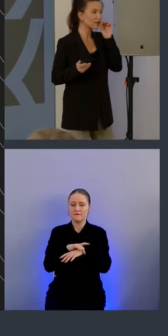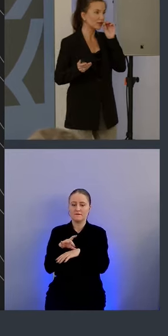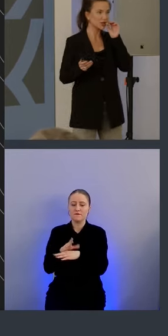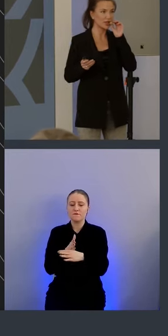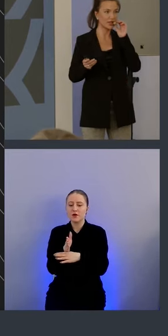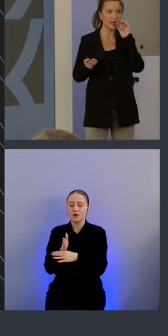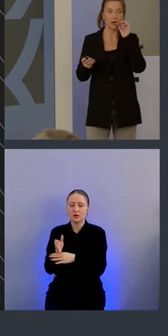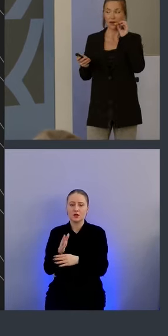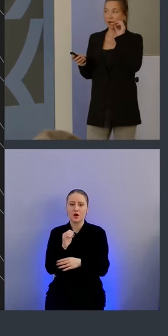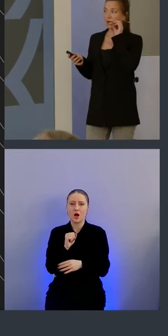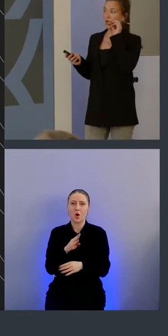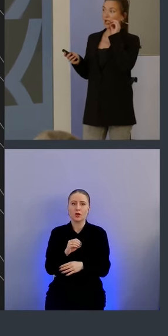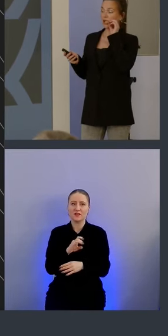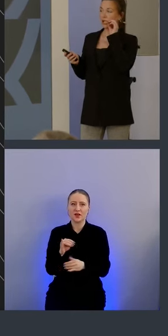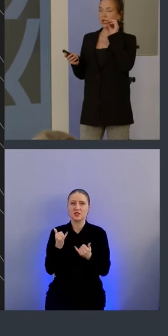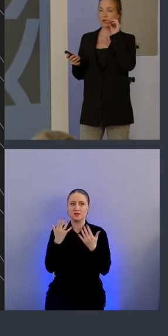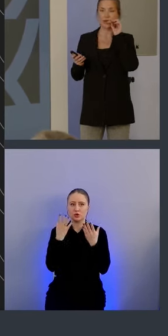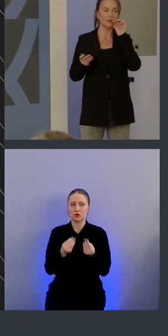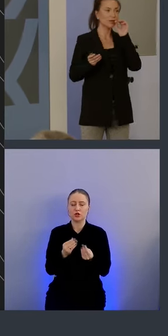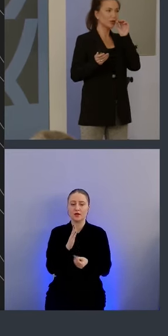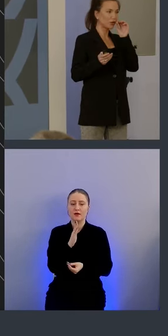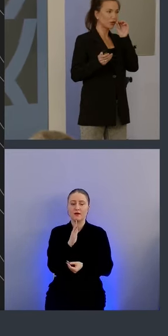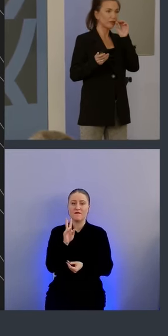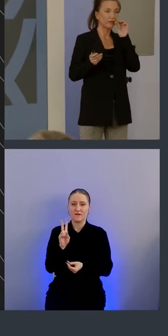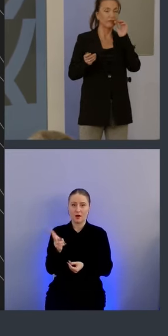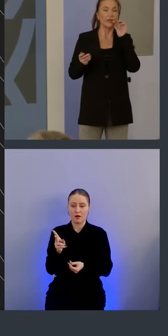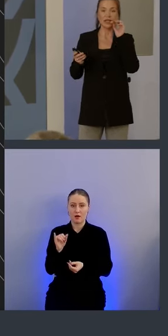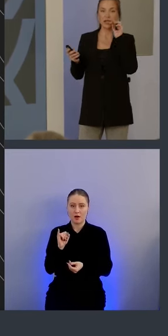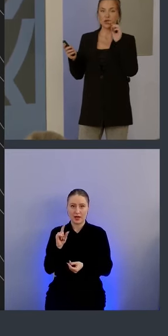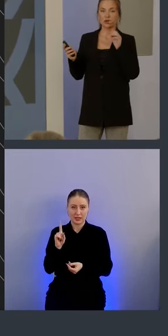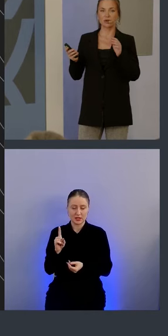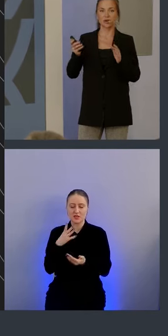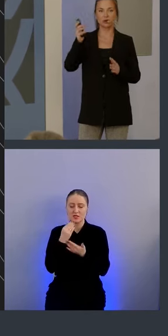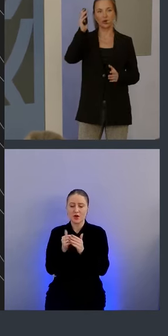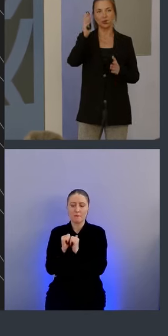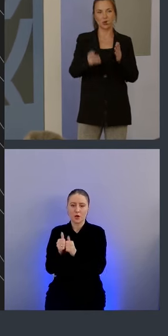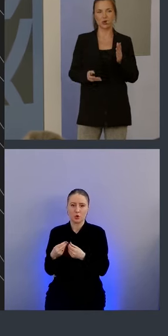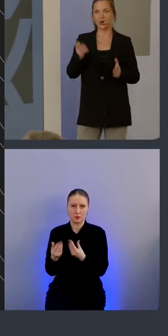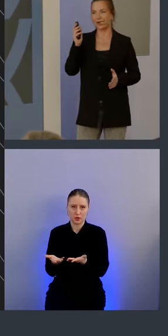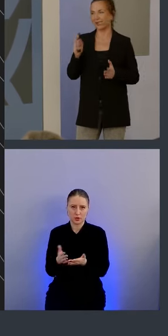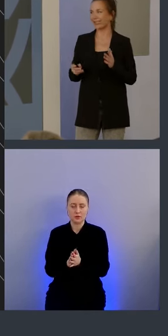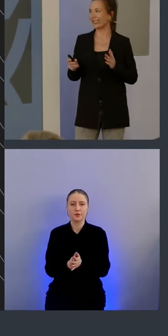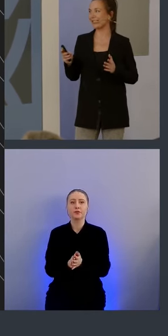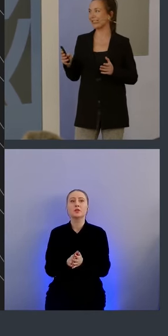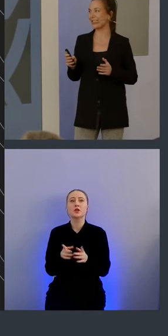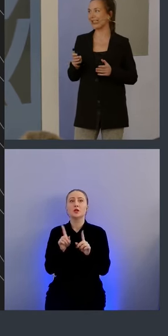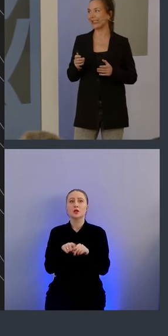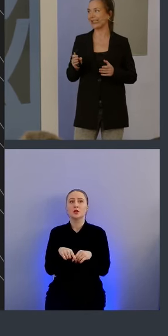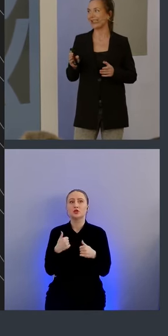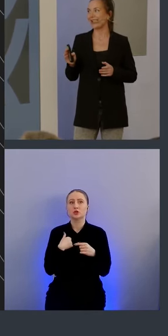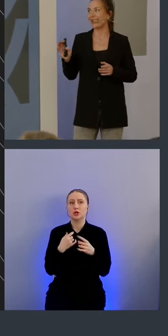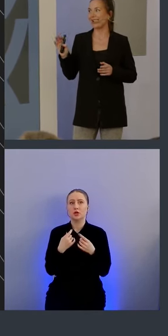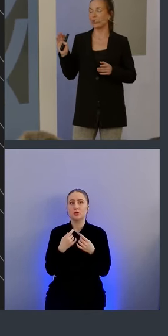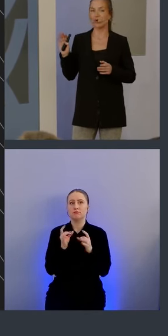на сегодняшний день ВК-ID предоставляет своим партнерам. Здесь еще такое небольшое